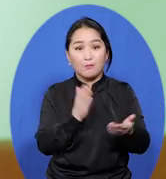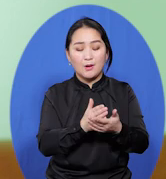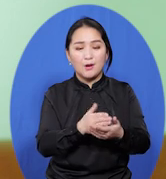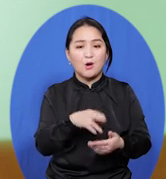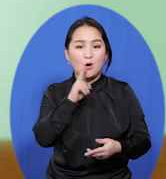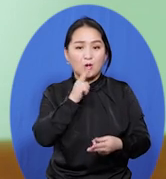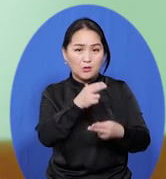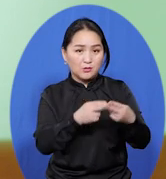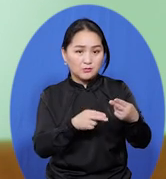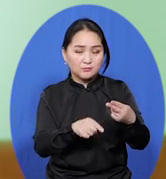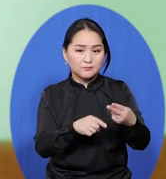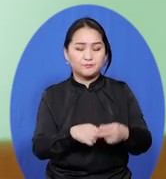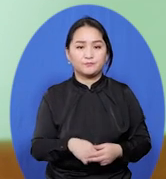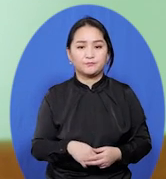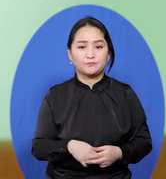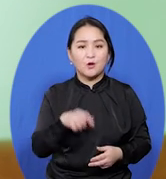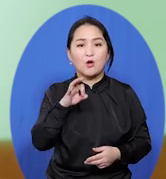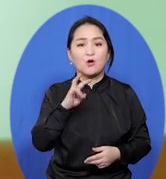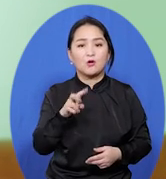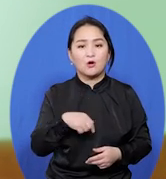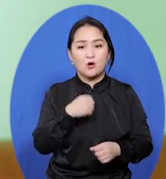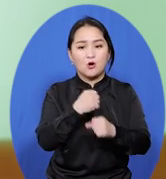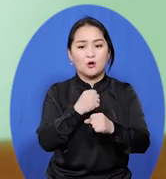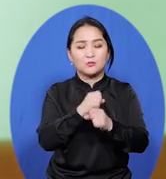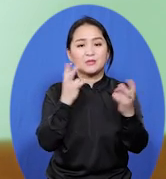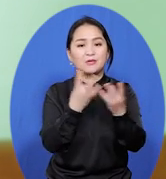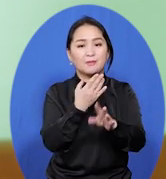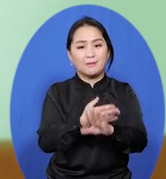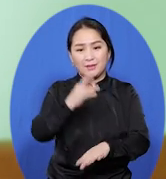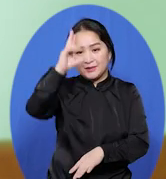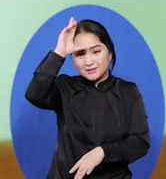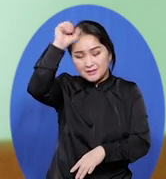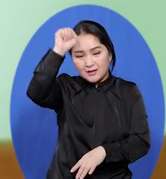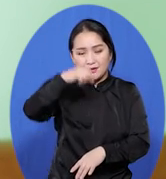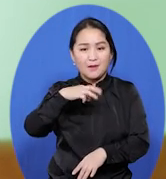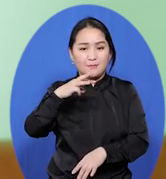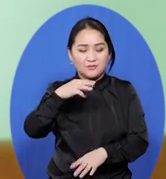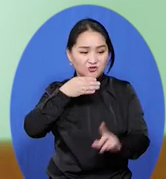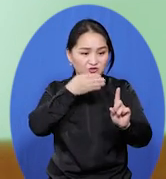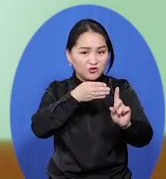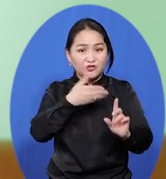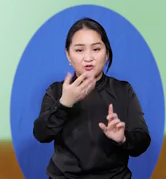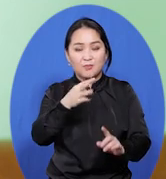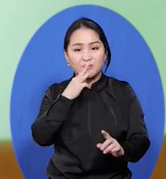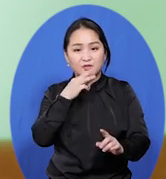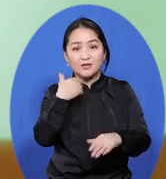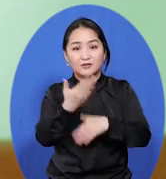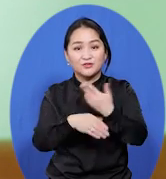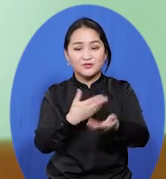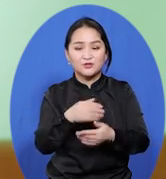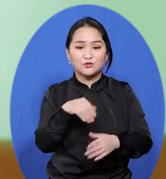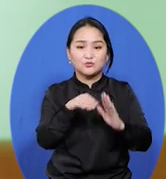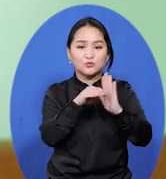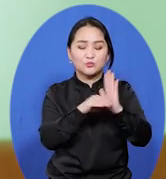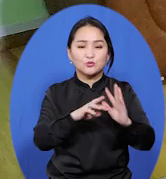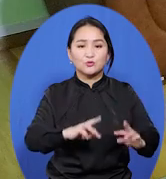Тэгэхээр хүнсний эрхийн бичиг дээр ер нь энэ оноос нилээдгүй манай хөдөлмөрийн нийгмийн хамгааллын яамны сайд нилээ чиглэл гаргаа мэдээллийг бол нилээ сайн өгдөг шүү дээ. Тэгээ